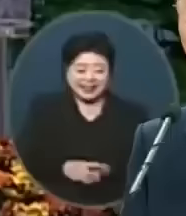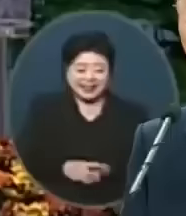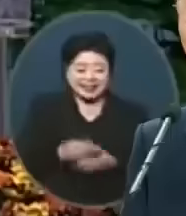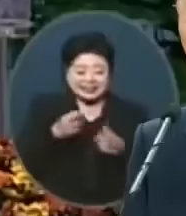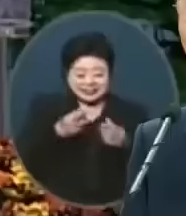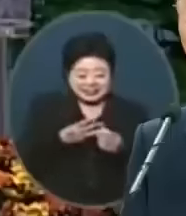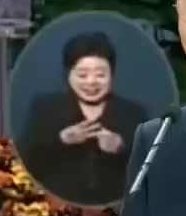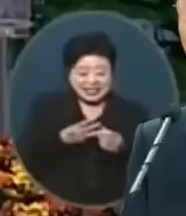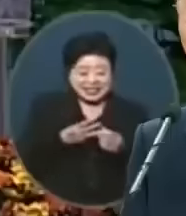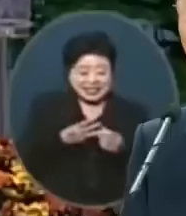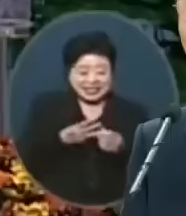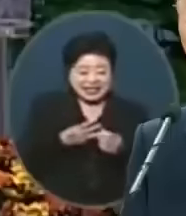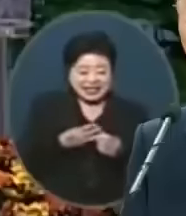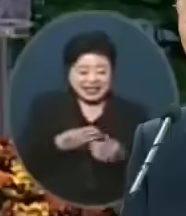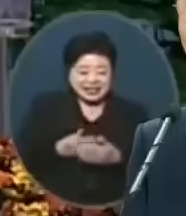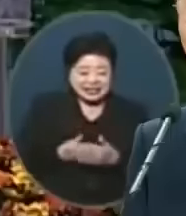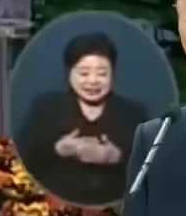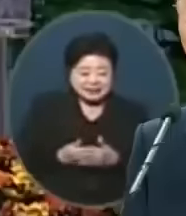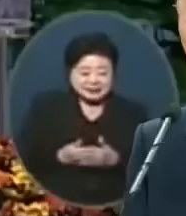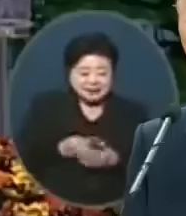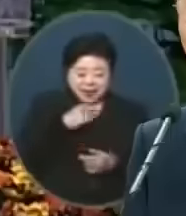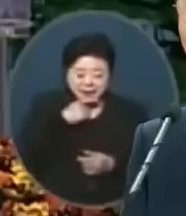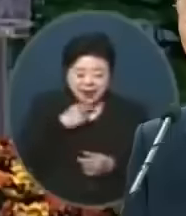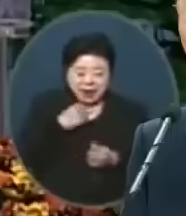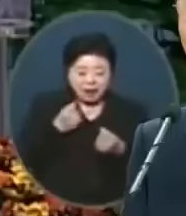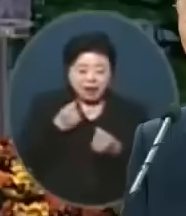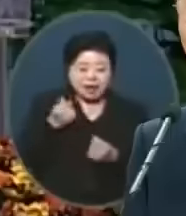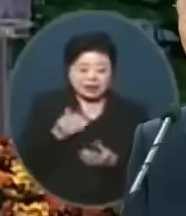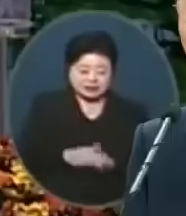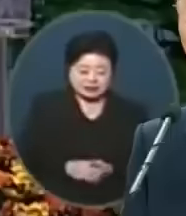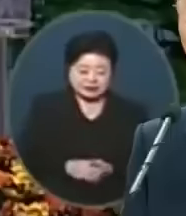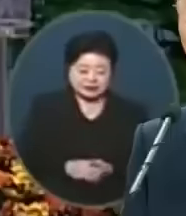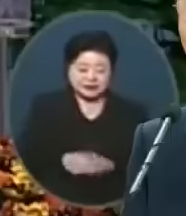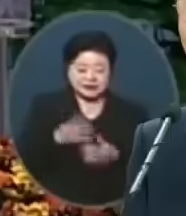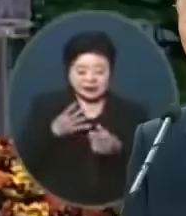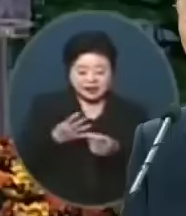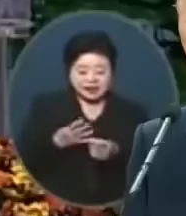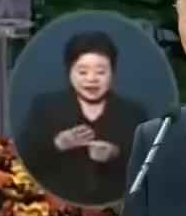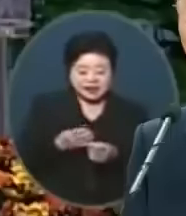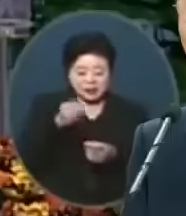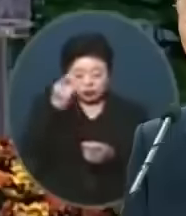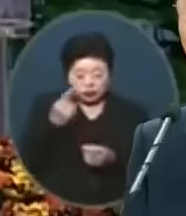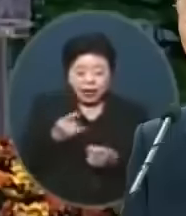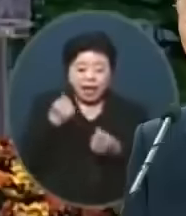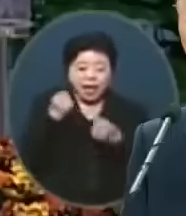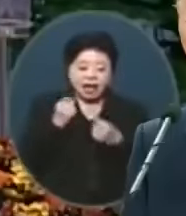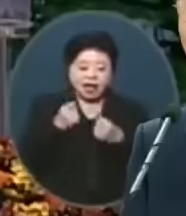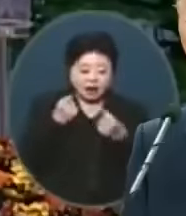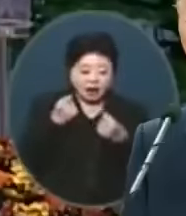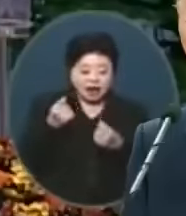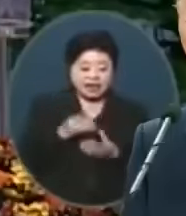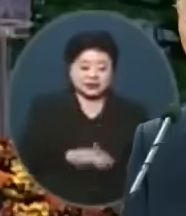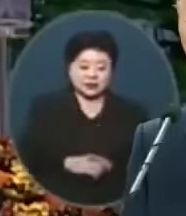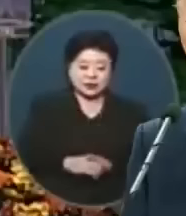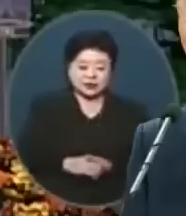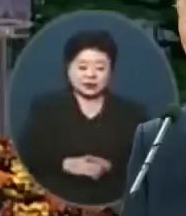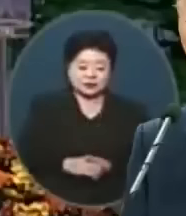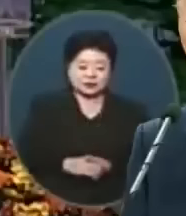셋째로 심장과 폐 기능이 좋아지고 넷째로 뇌가 건강해지고